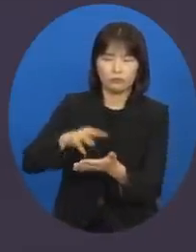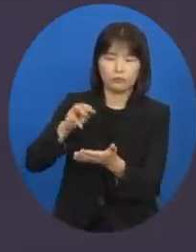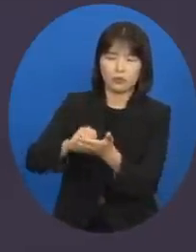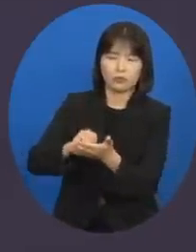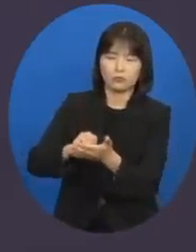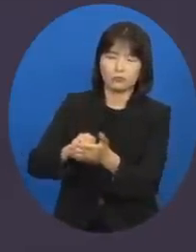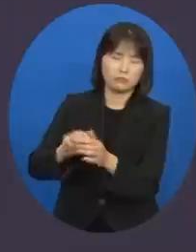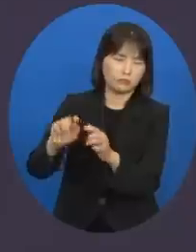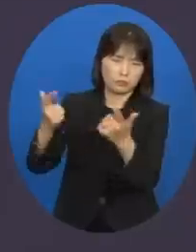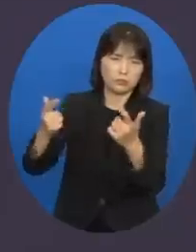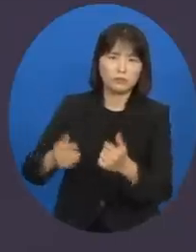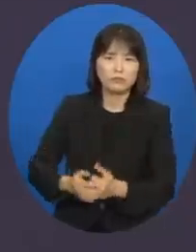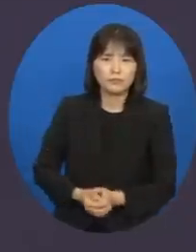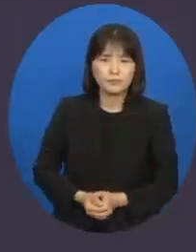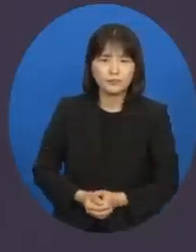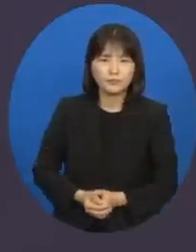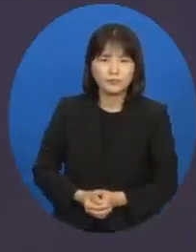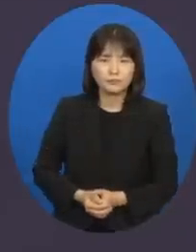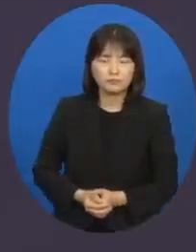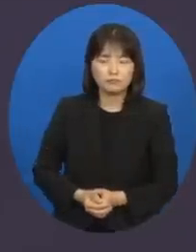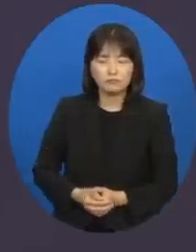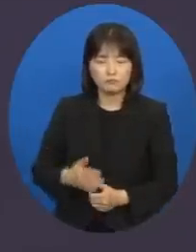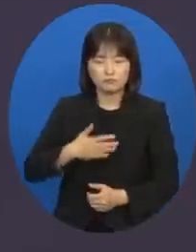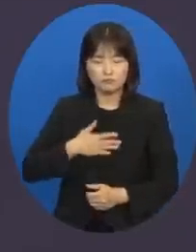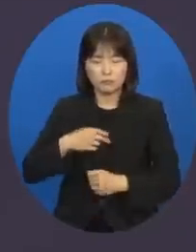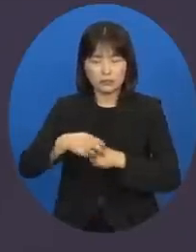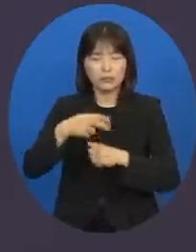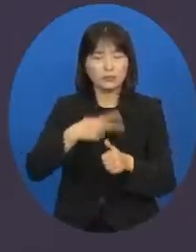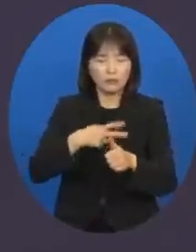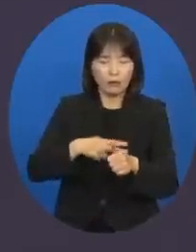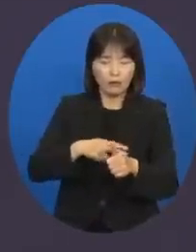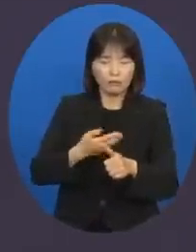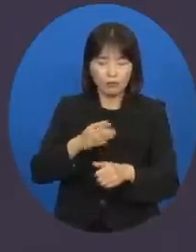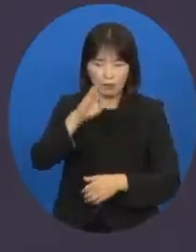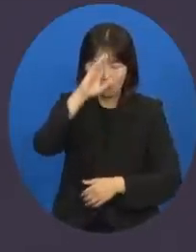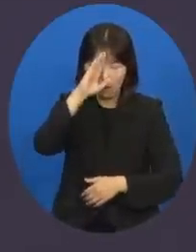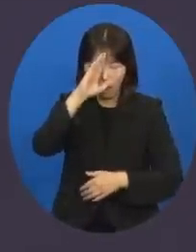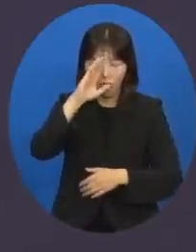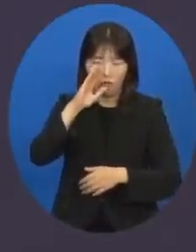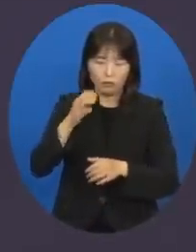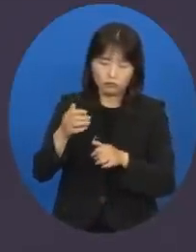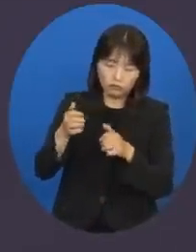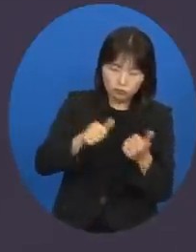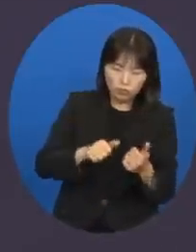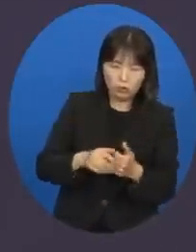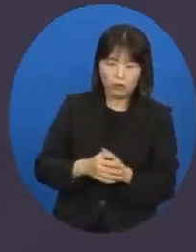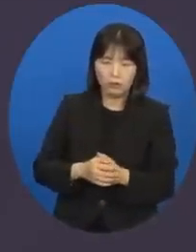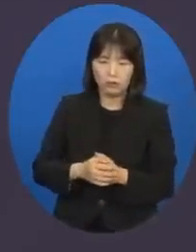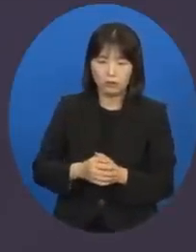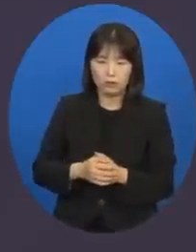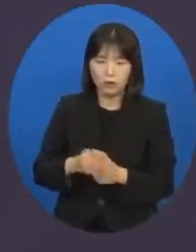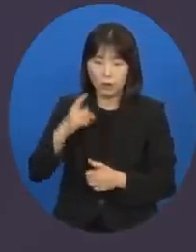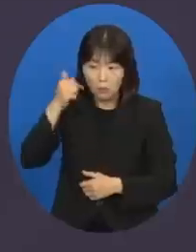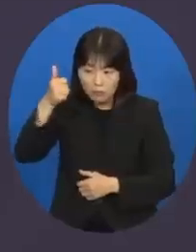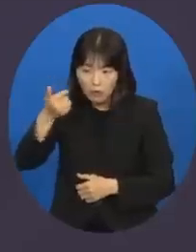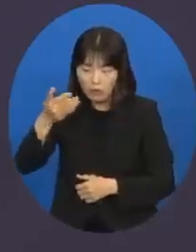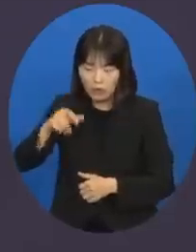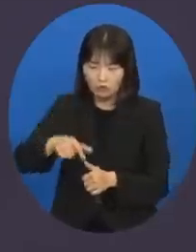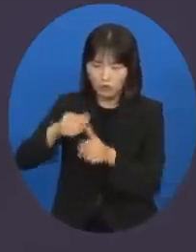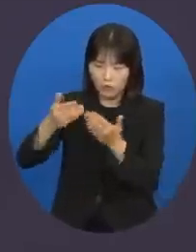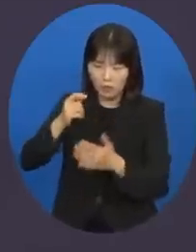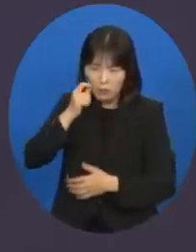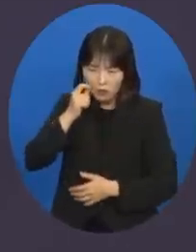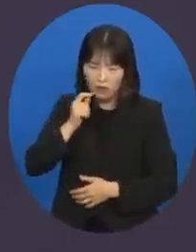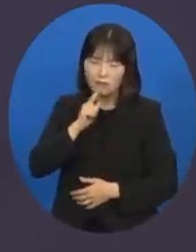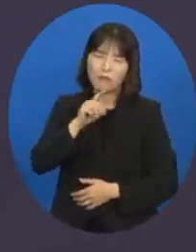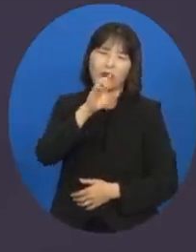아니 의사라고 하면서 자기가 그냥 병으로 죽어가요. 아니 목사라고 하면서 구원받지도 못한 목사 그럼 말이 안 되잖아요. 아니